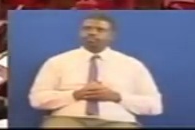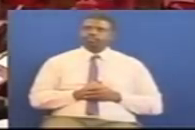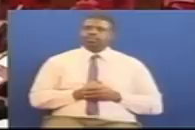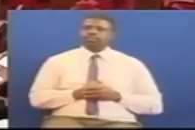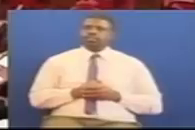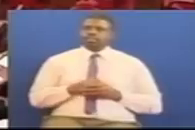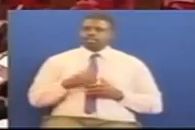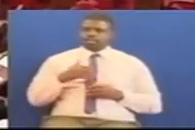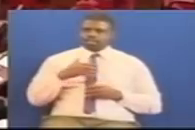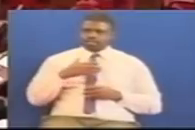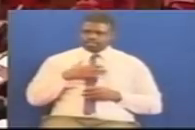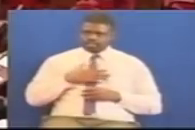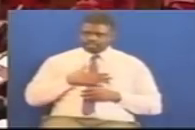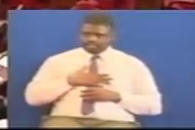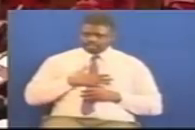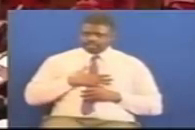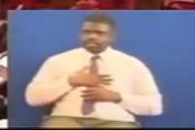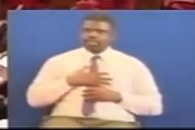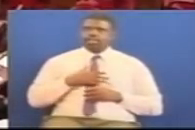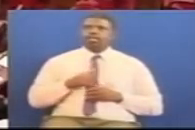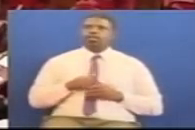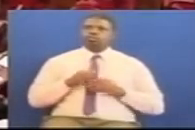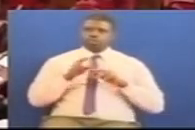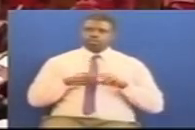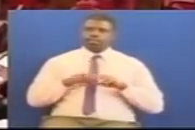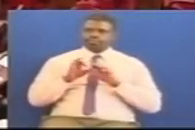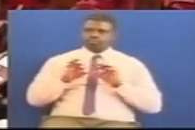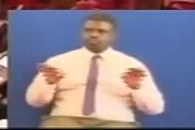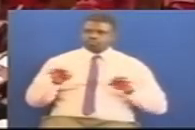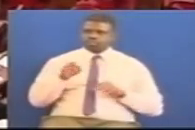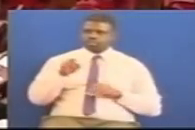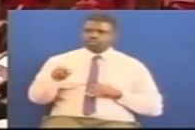Asante kwa kuliweka vizuri hilo.